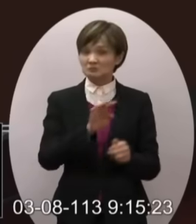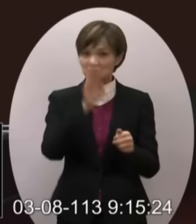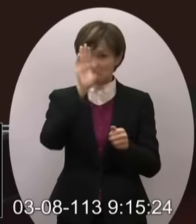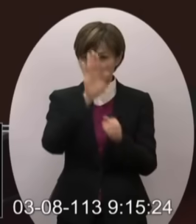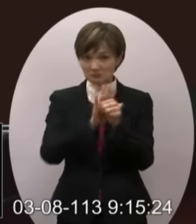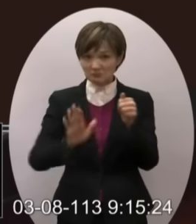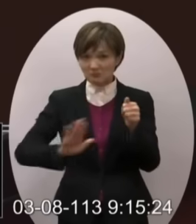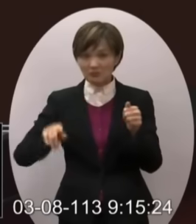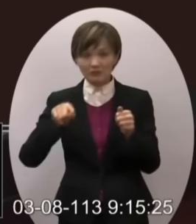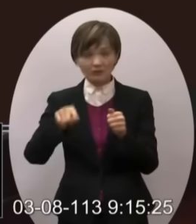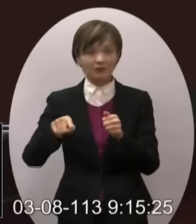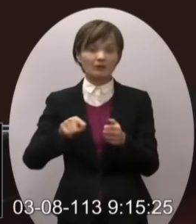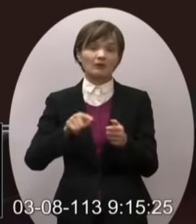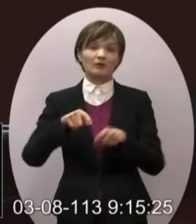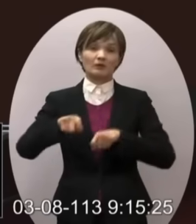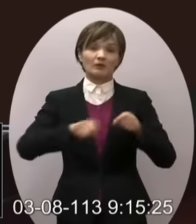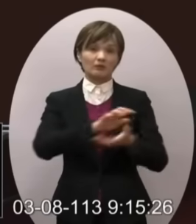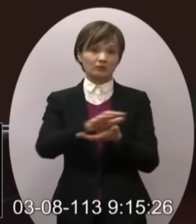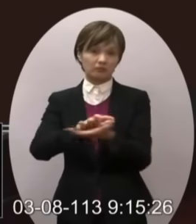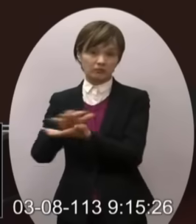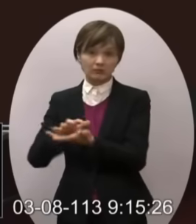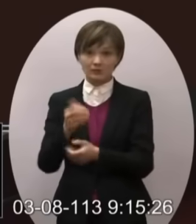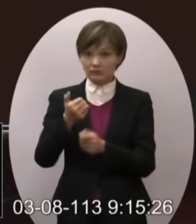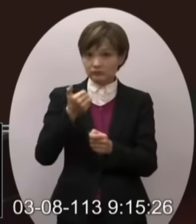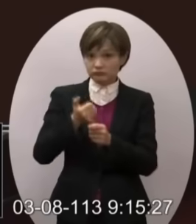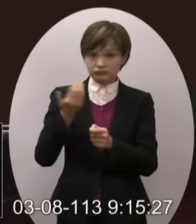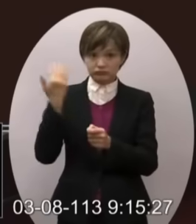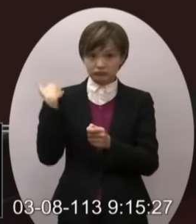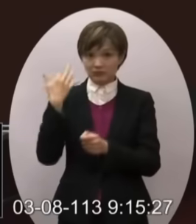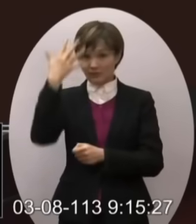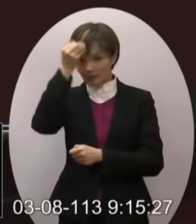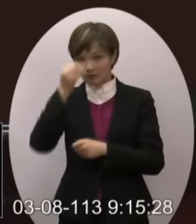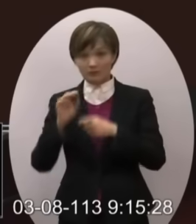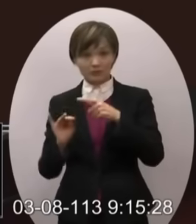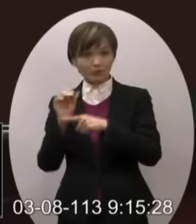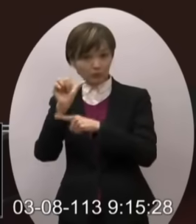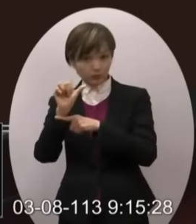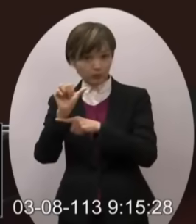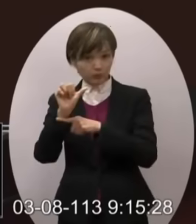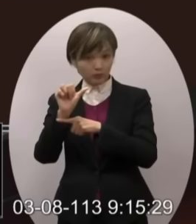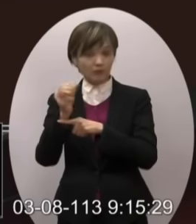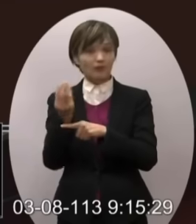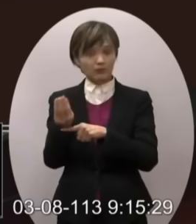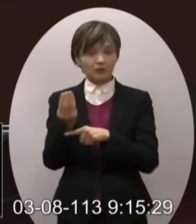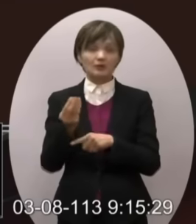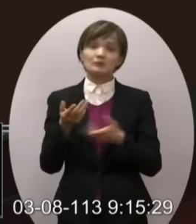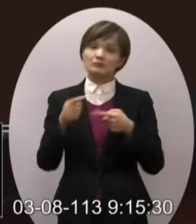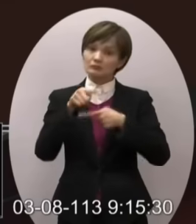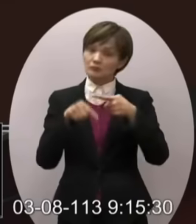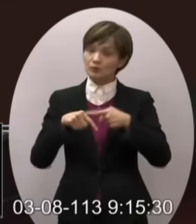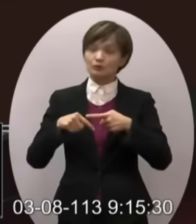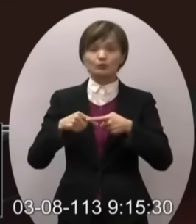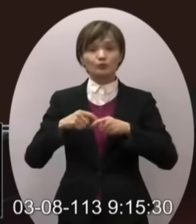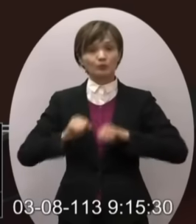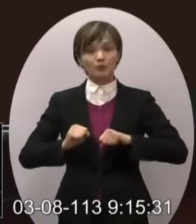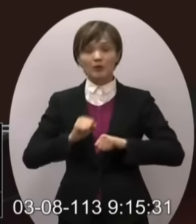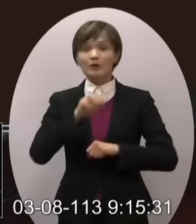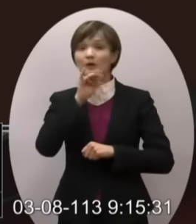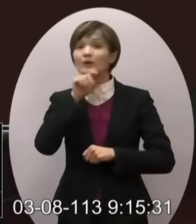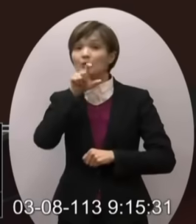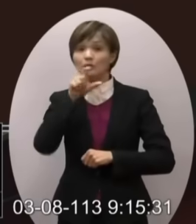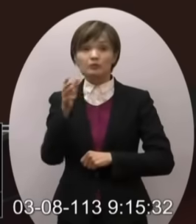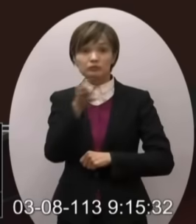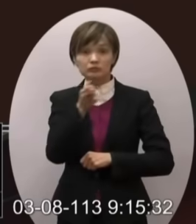一片混乱。50年前，老人占5%，均命60几岁；现在老